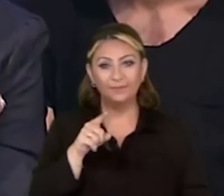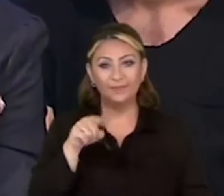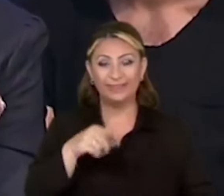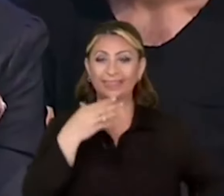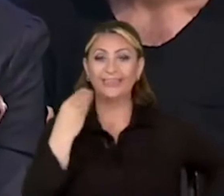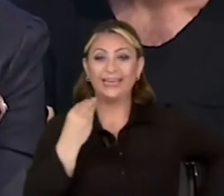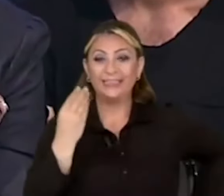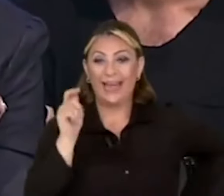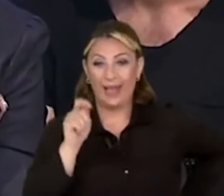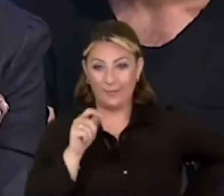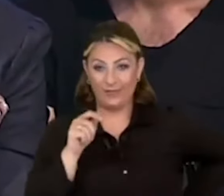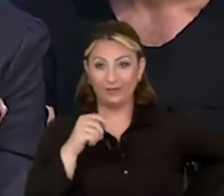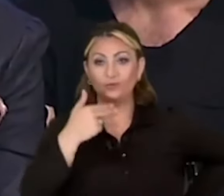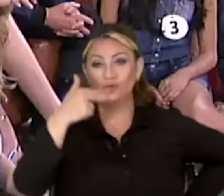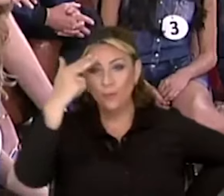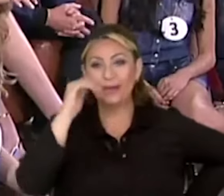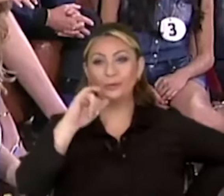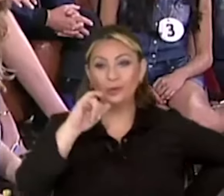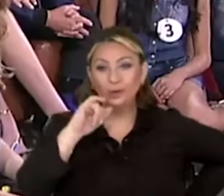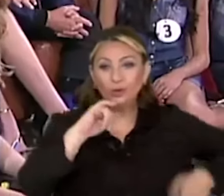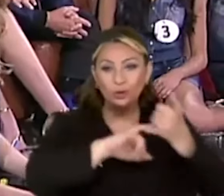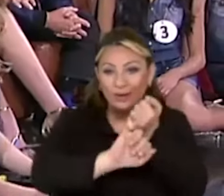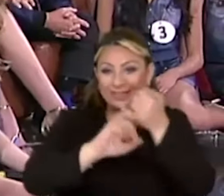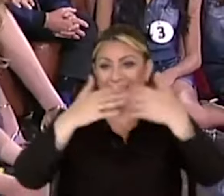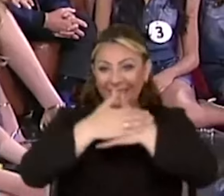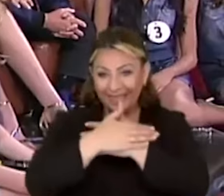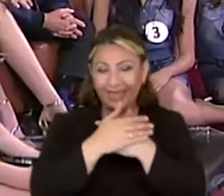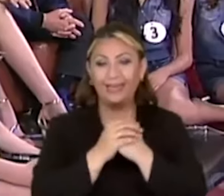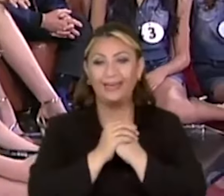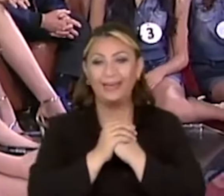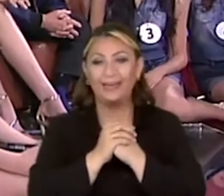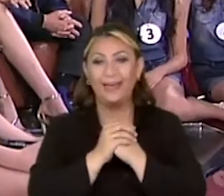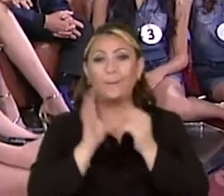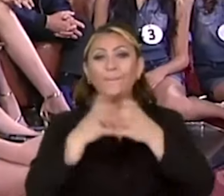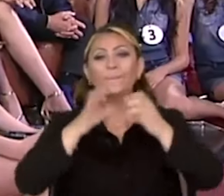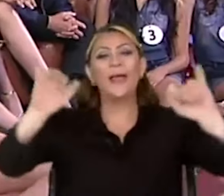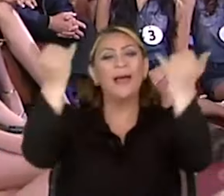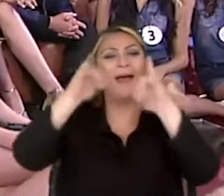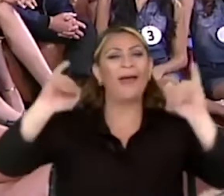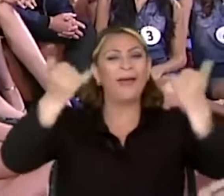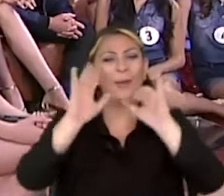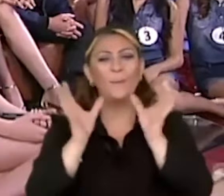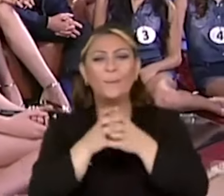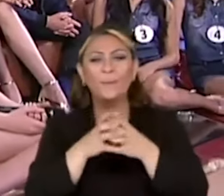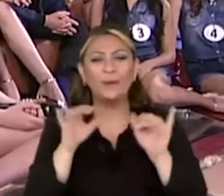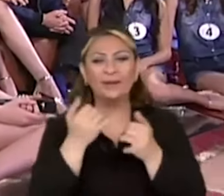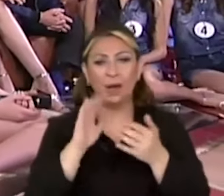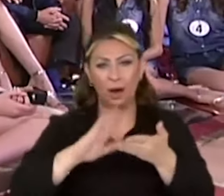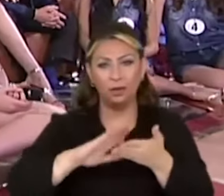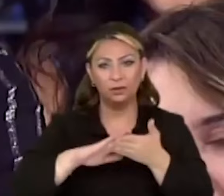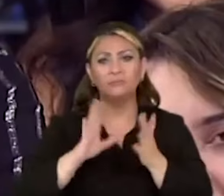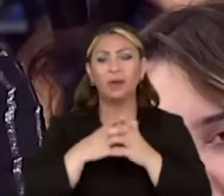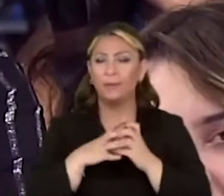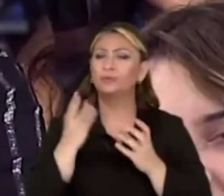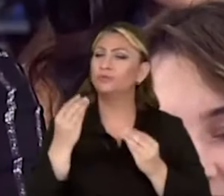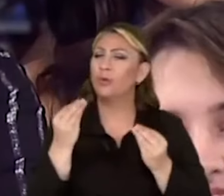şimdi gençlerin yaptığı cuma cumartesi geceleri. Evet. Partilemek. Partilemek evet, arkadaşlarımızla beraber